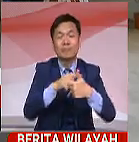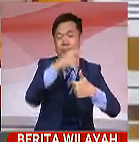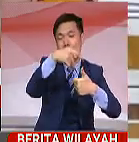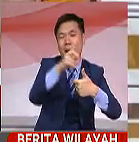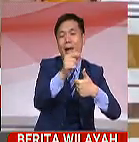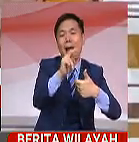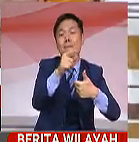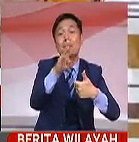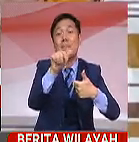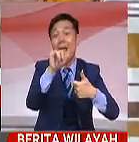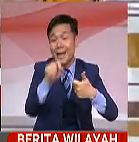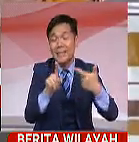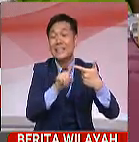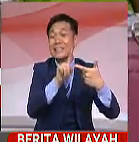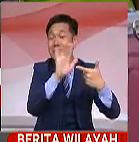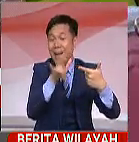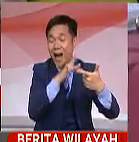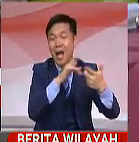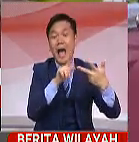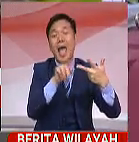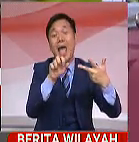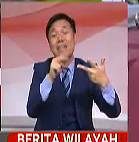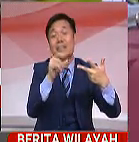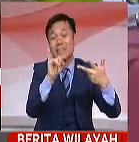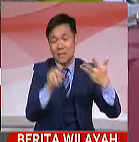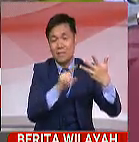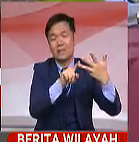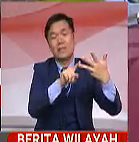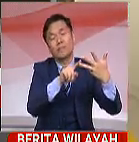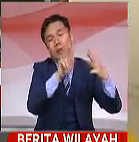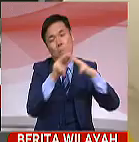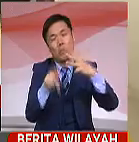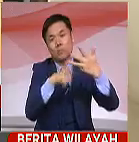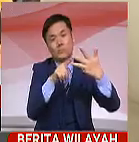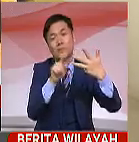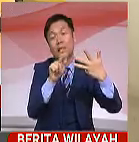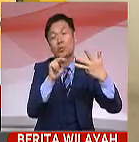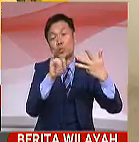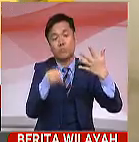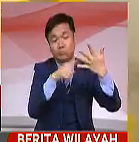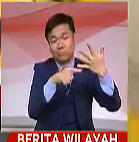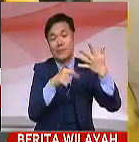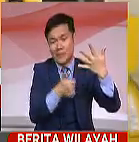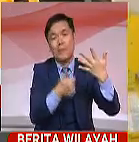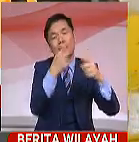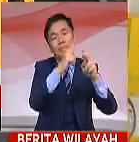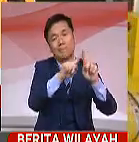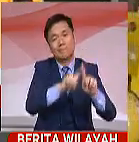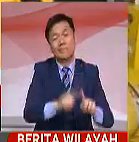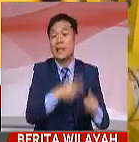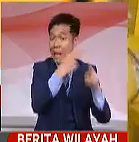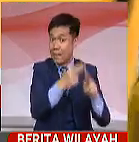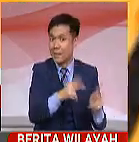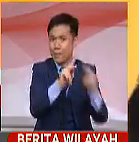Padang Balai, Kampung Tengah, Kampung Bukit Endin, Kampung Kuala Pai, Kampung Tanjung Putus dan Kampung Sirih.